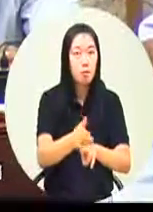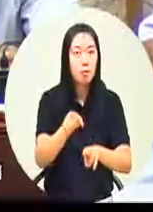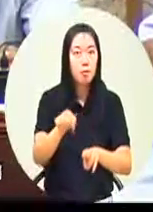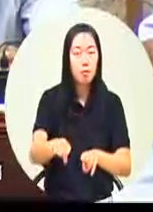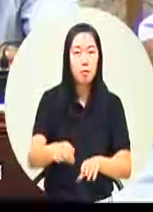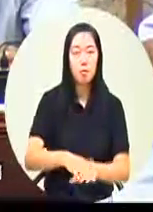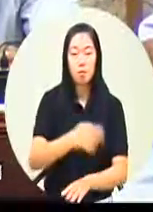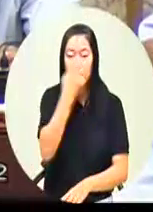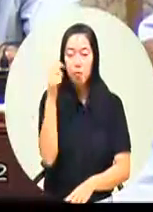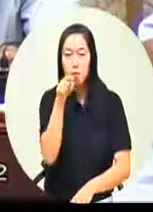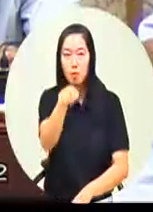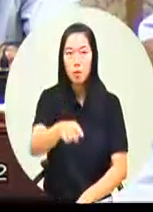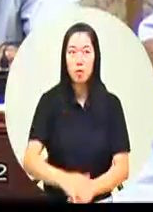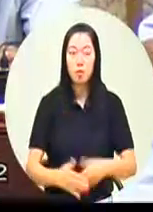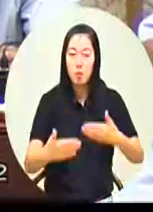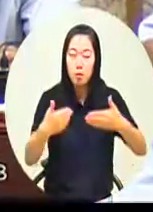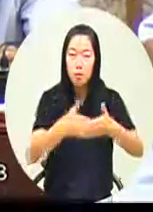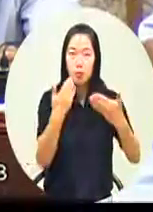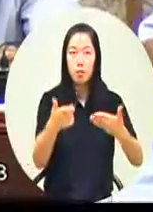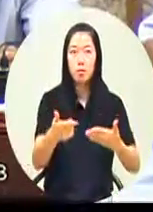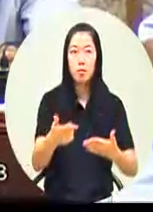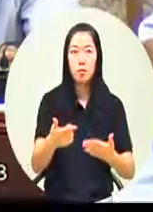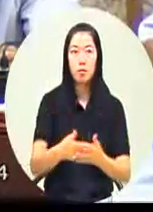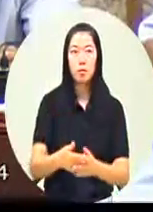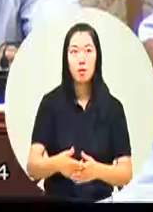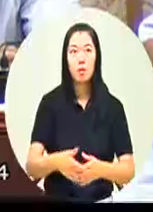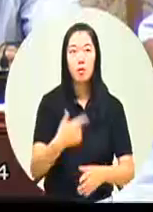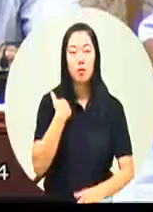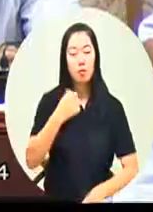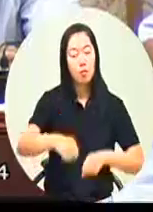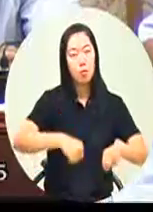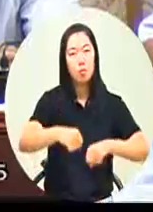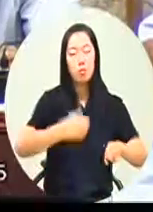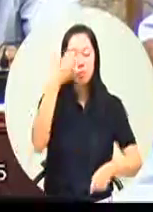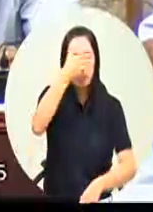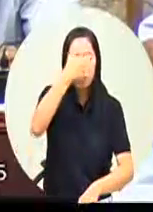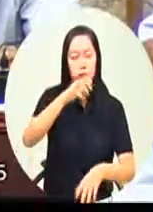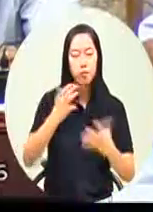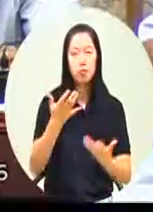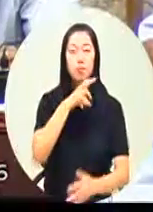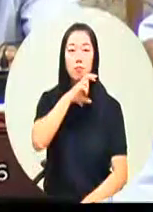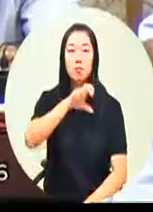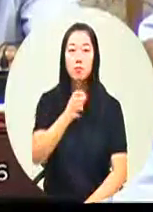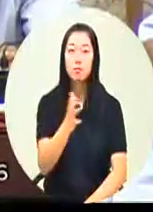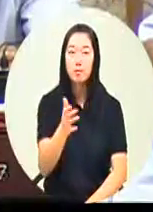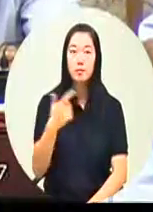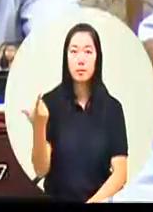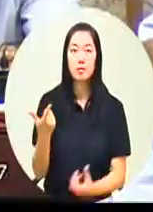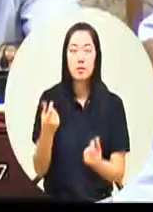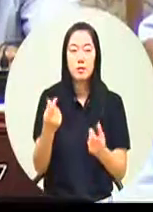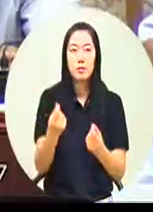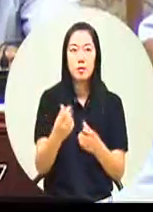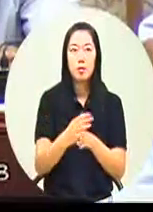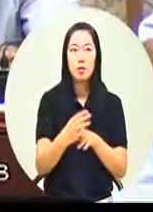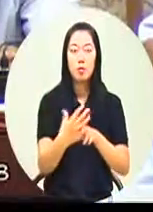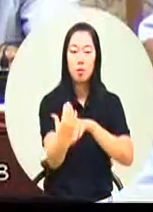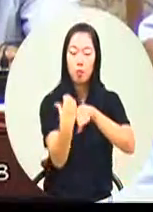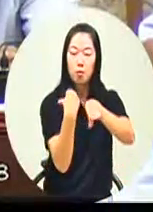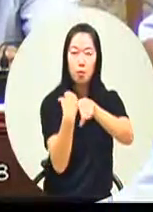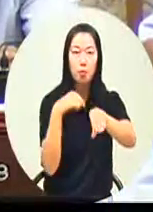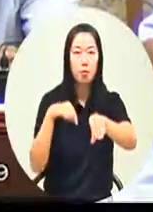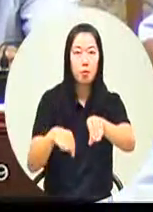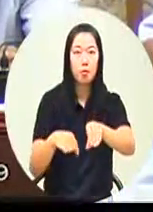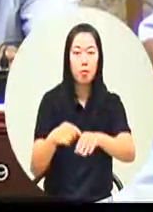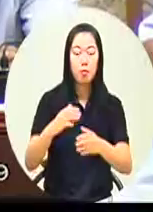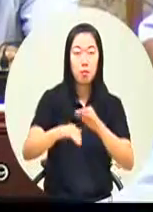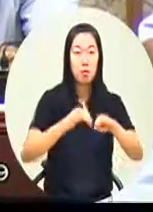生车祸的部分是自行车的老翁，他大概70几岁哦，然后他也是骑在逆向行驶在成功路上，那他